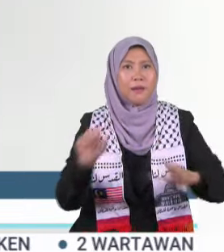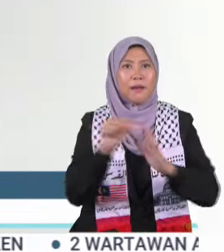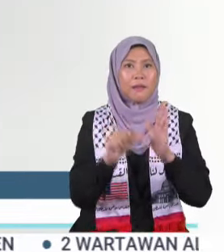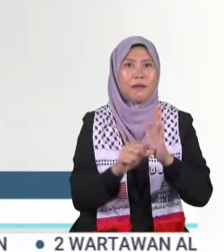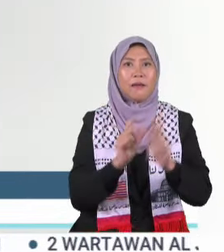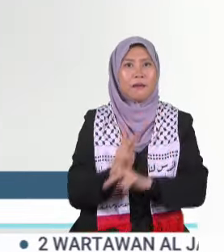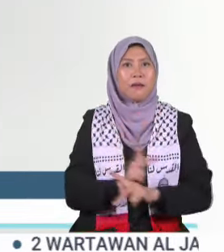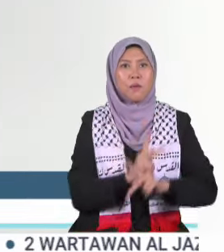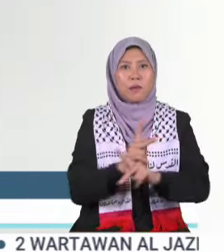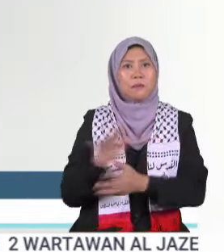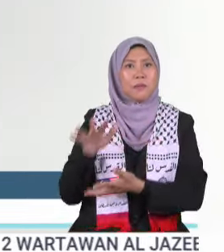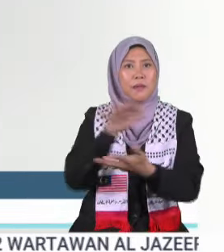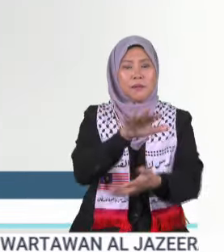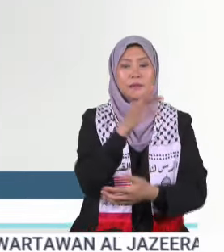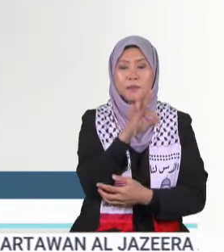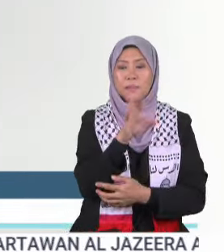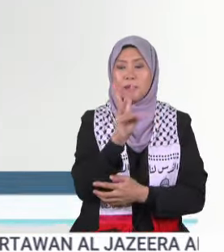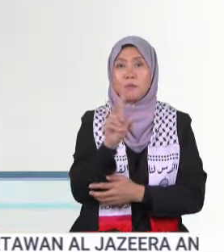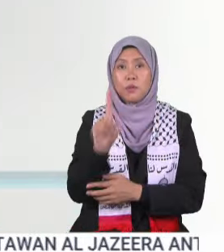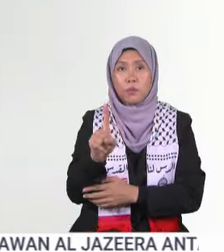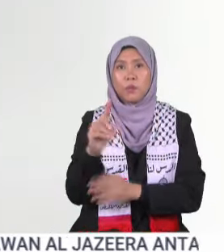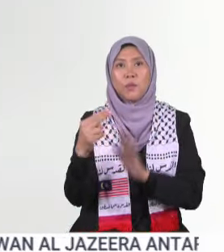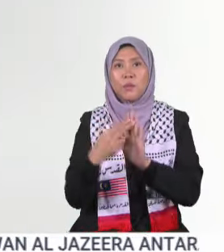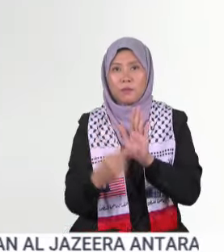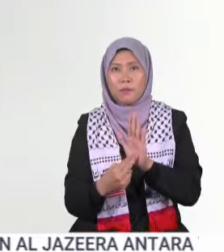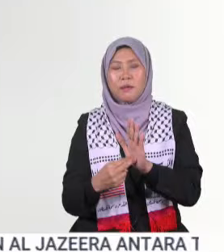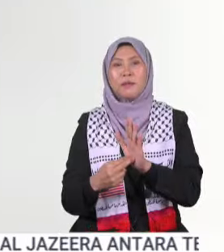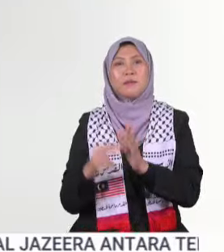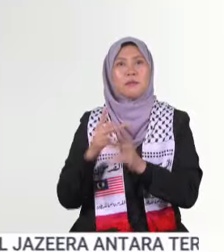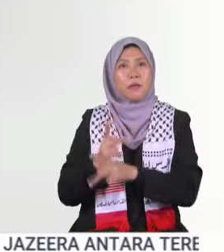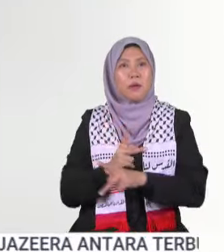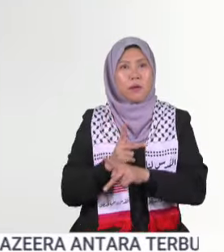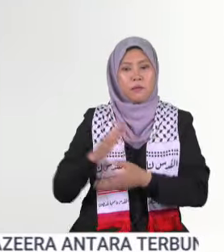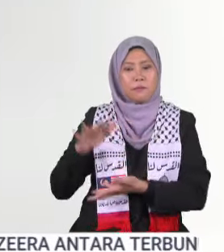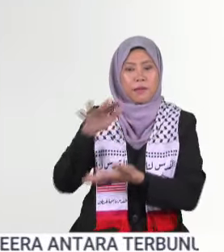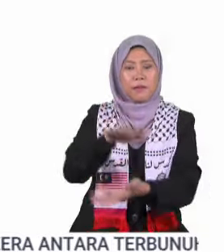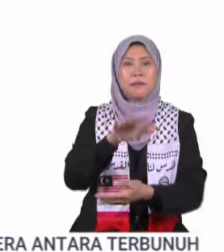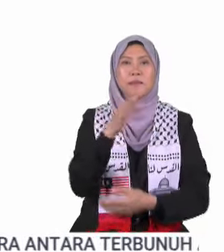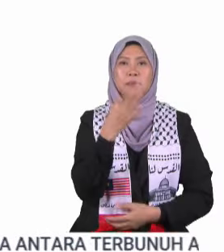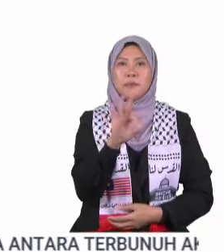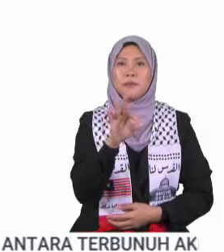bekalan 1961 dan peraturan-peraturan kawalan bekalan